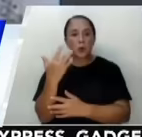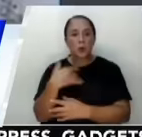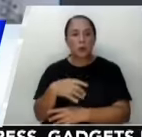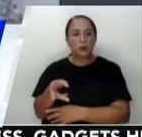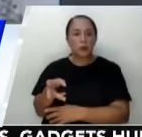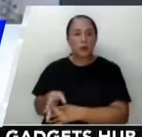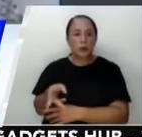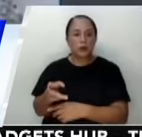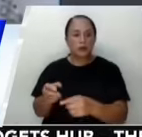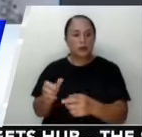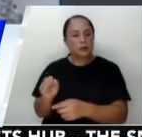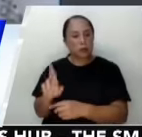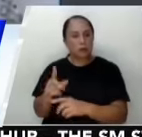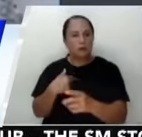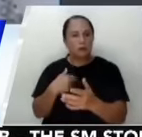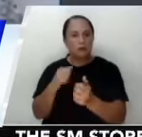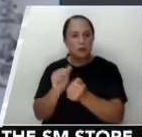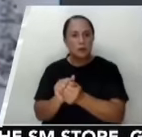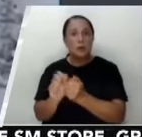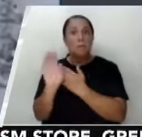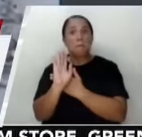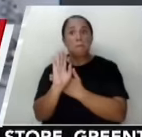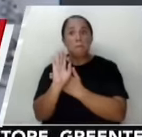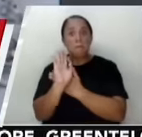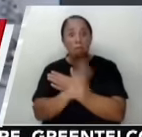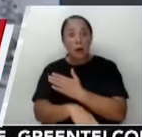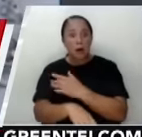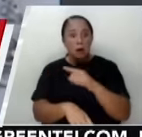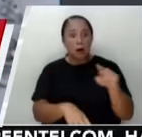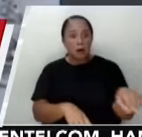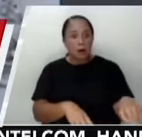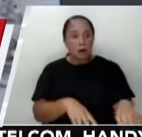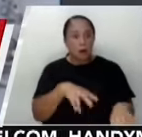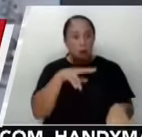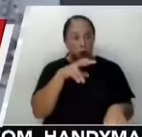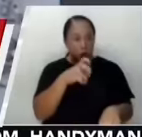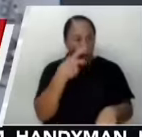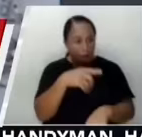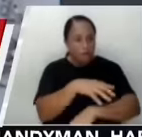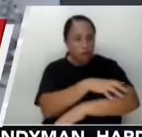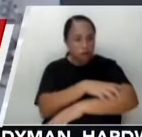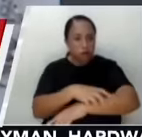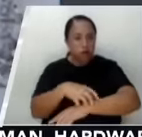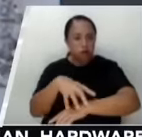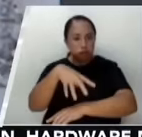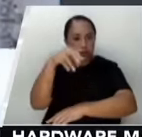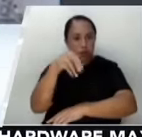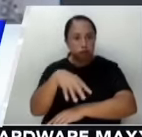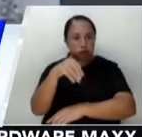nito. Pagbalik niya, yung anak ko, yun, nasa labay na. Nahilasan na isang tao,